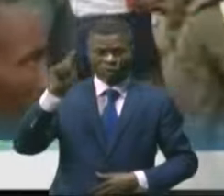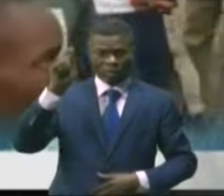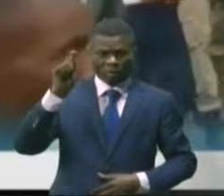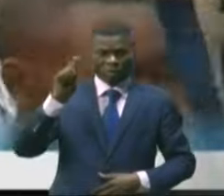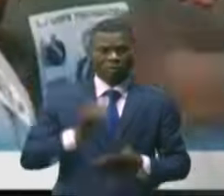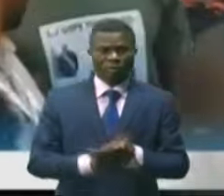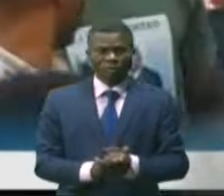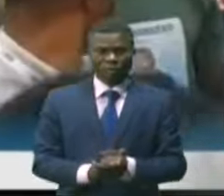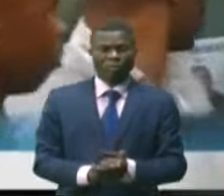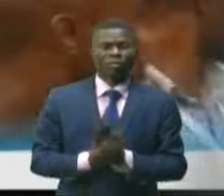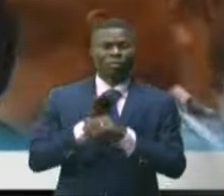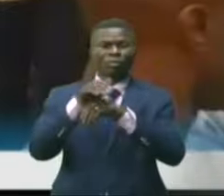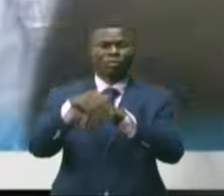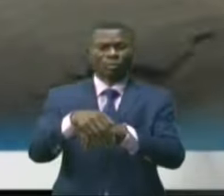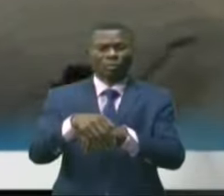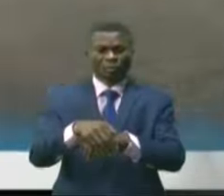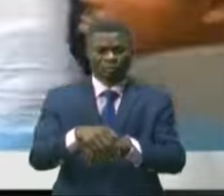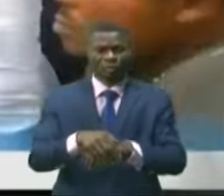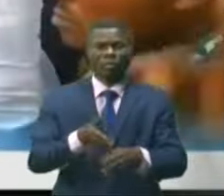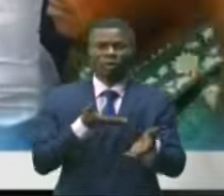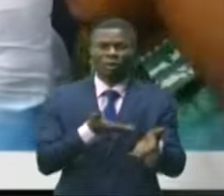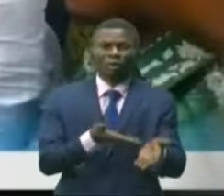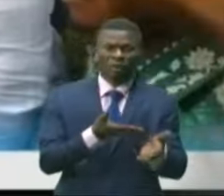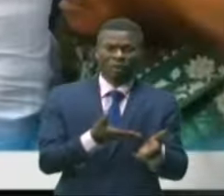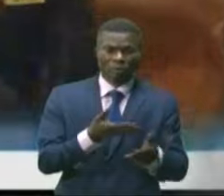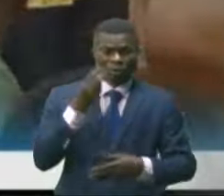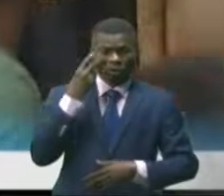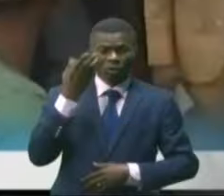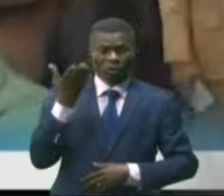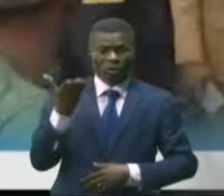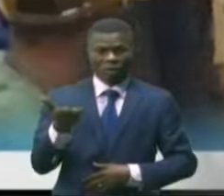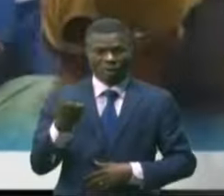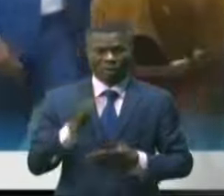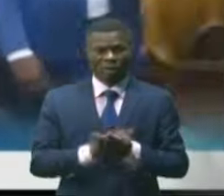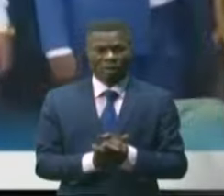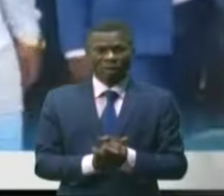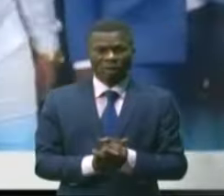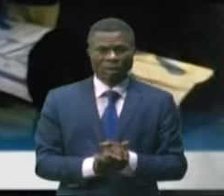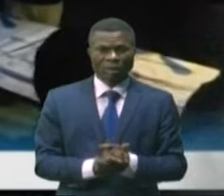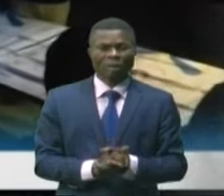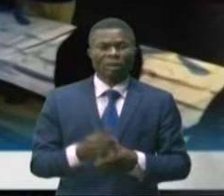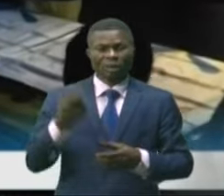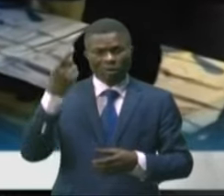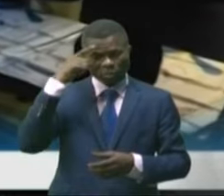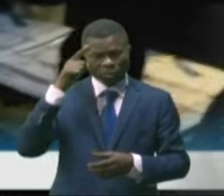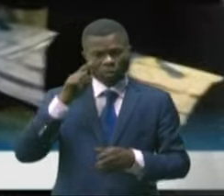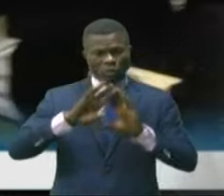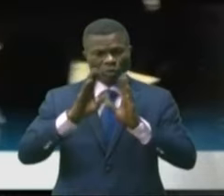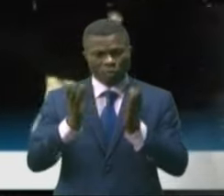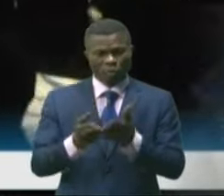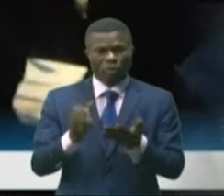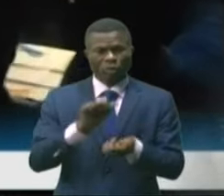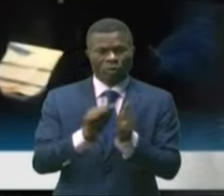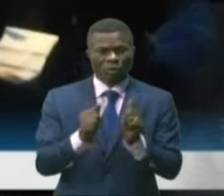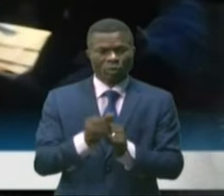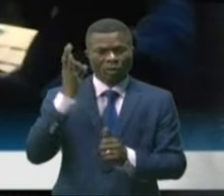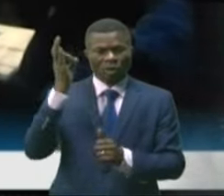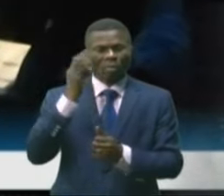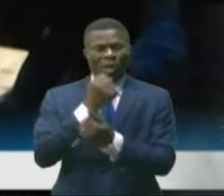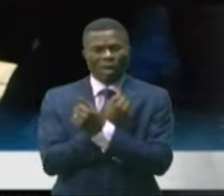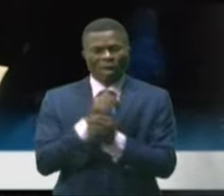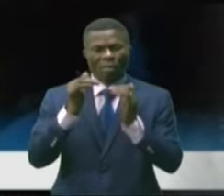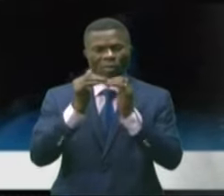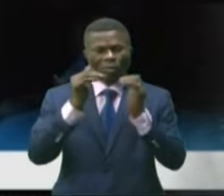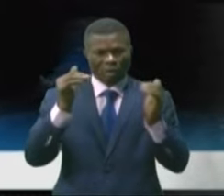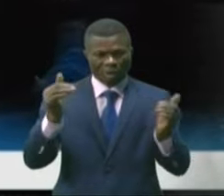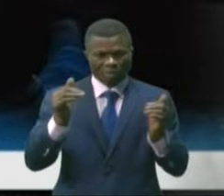immense incontournable a accompagné ses dignes-fils de l'aéroport de Goma jusqu'au lieu du meeting où il a prêché l'amour et la paix. Avant